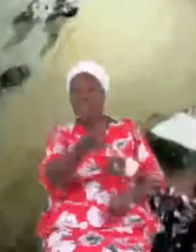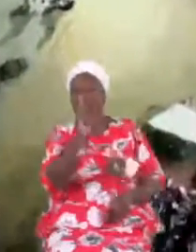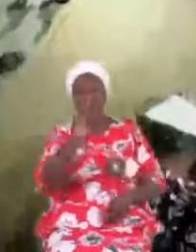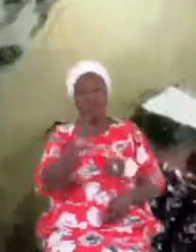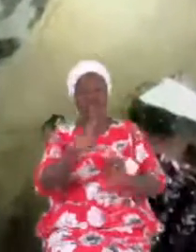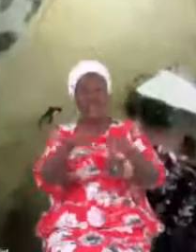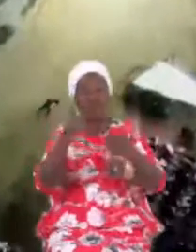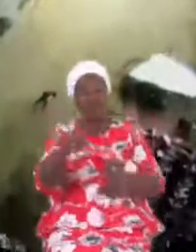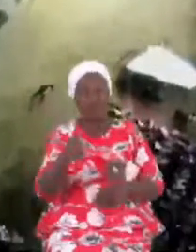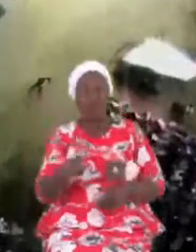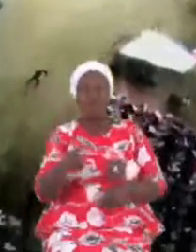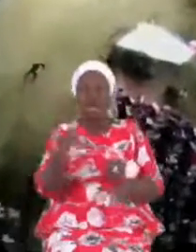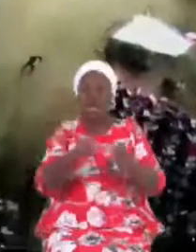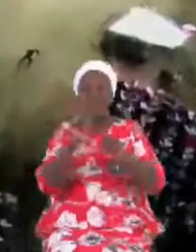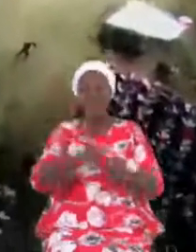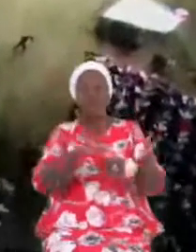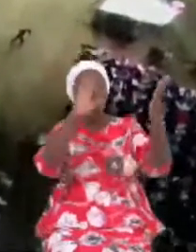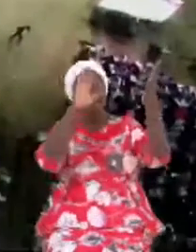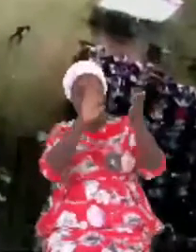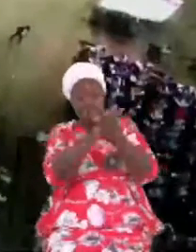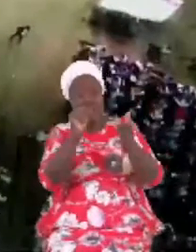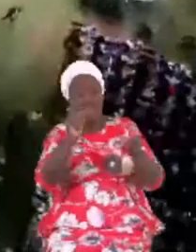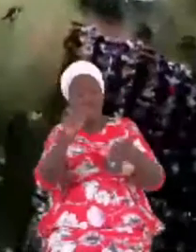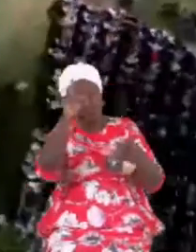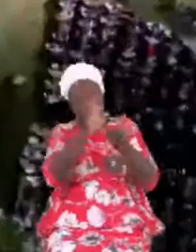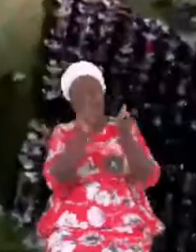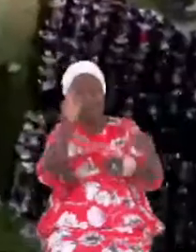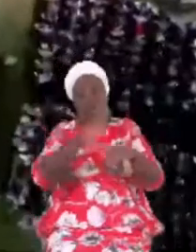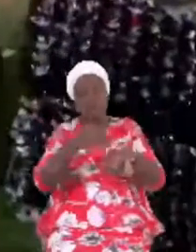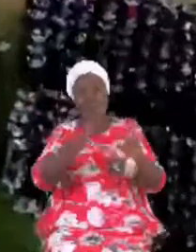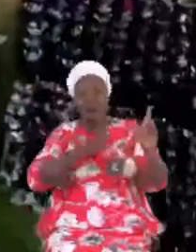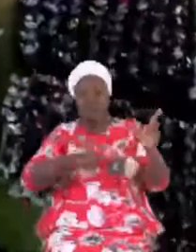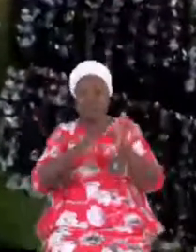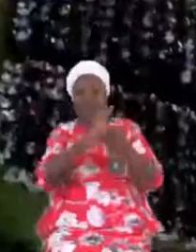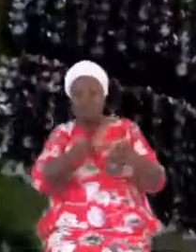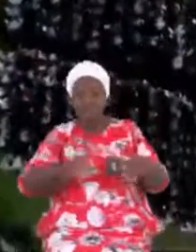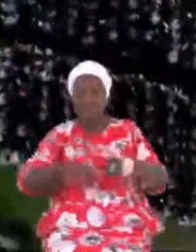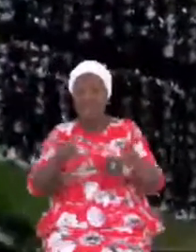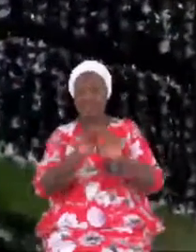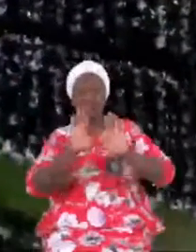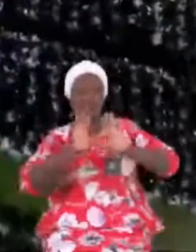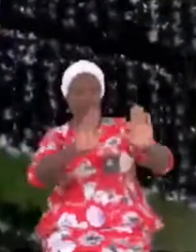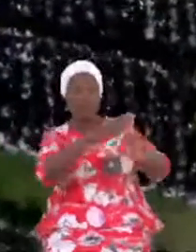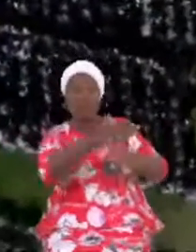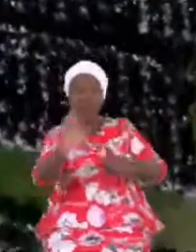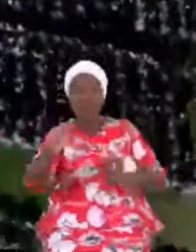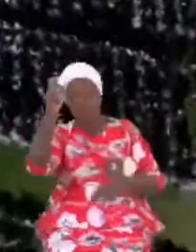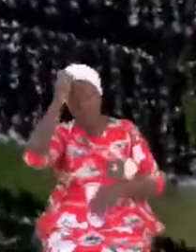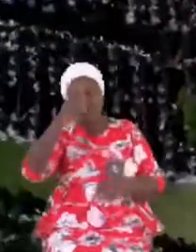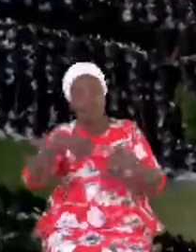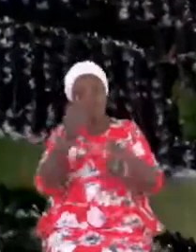donner, comme tu crois au Seigneur Jésus, comme tu mets de côté Satan de ta